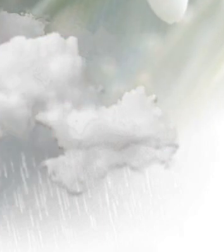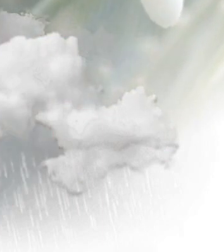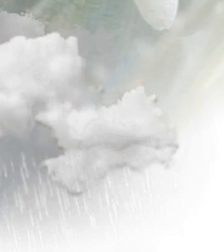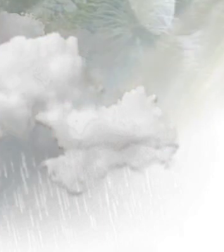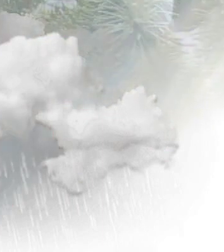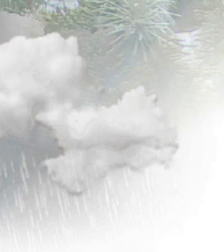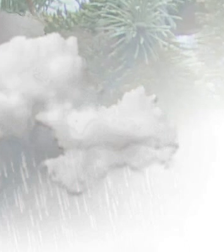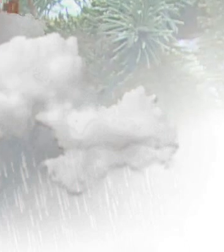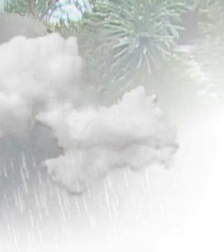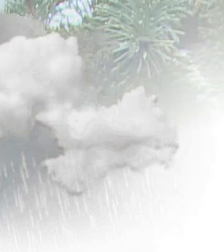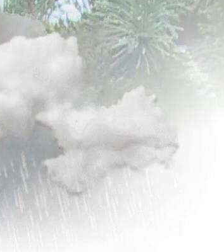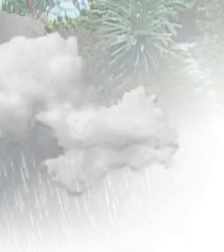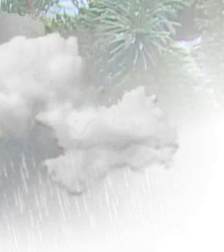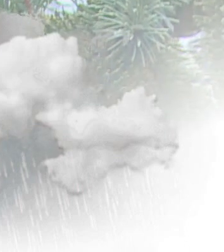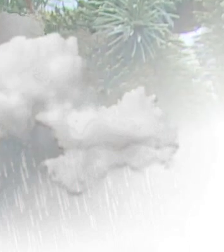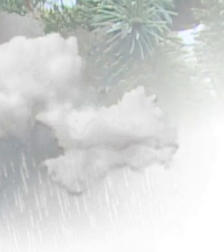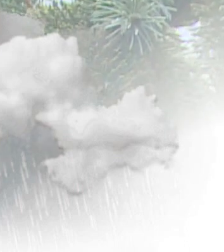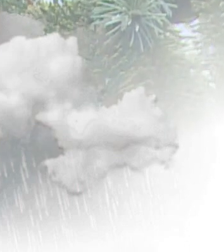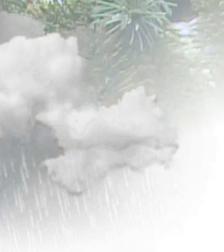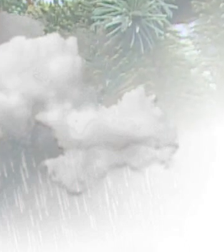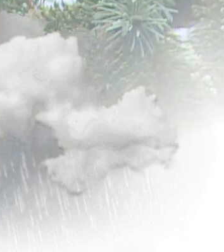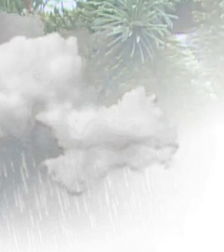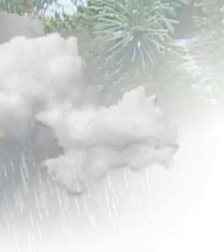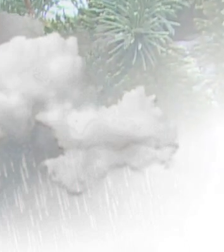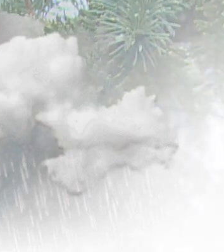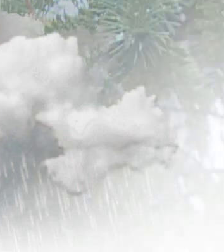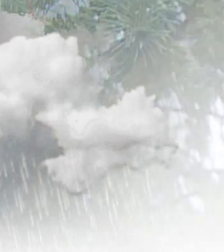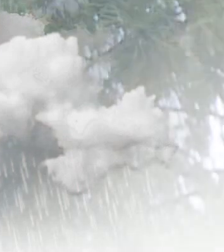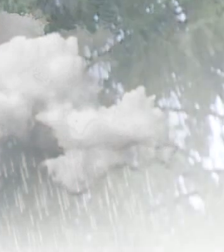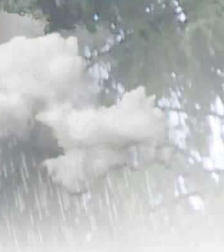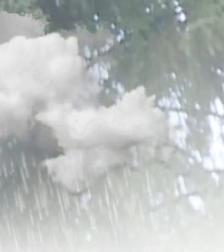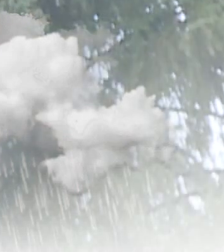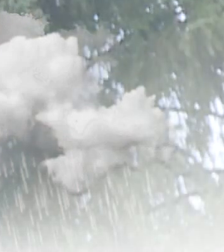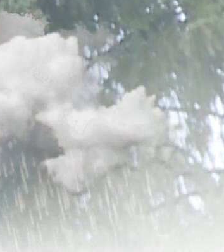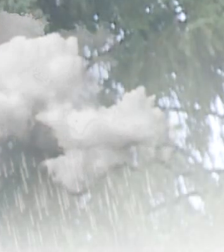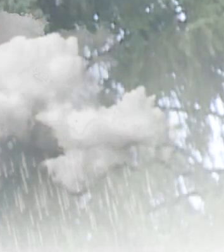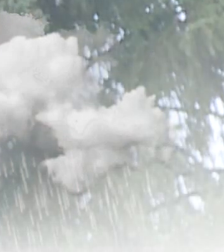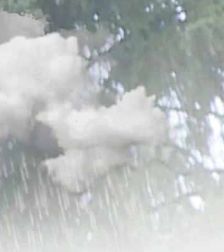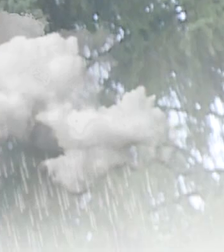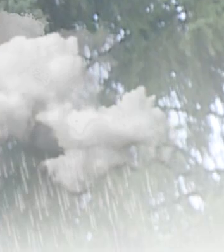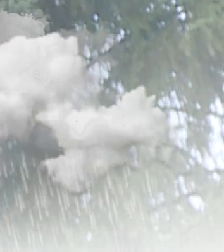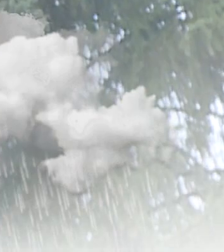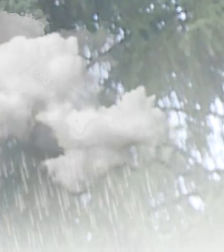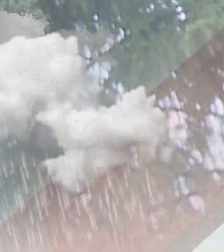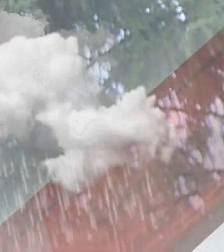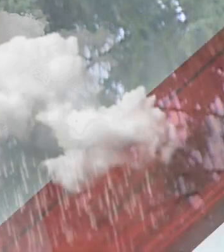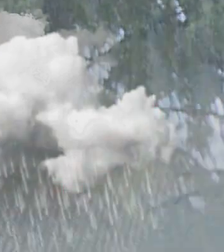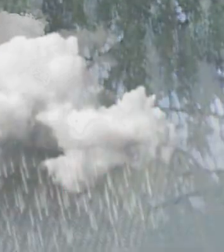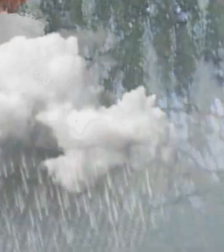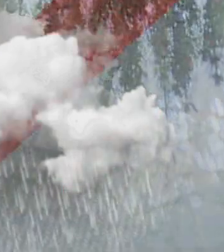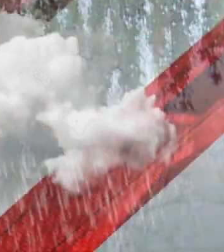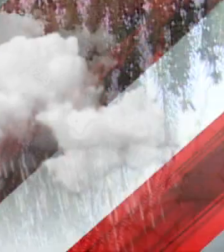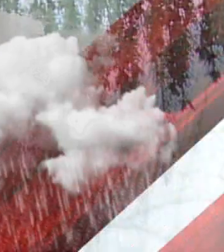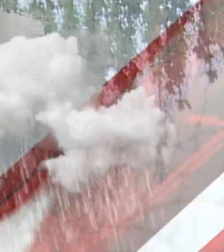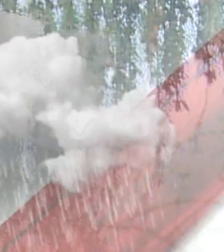да плюс 25 днём і да плюс 22 вечарам. Пахмурна, дождж. Вецер